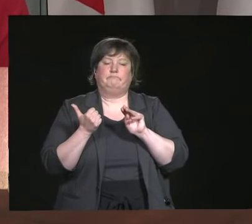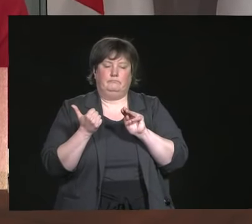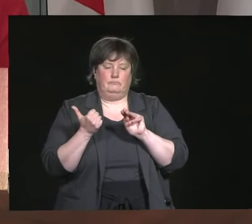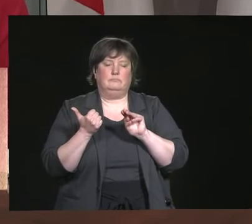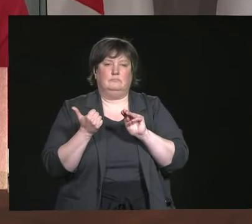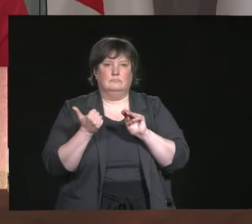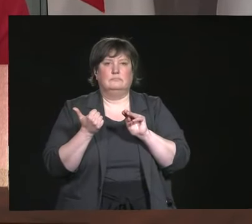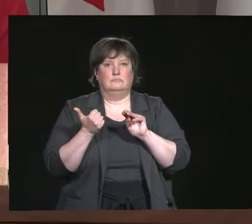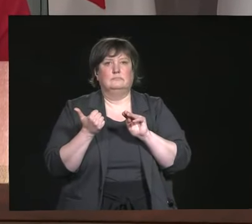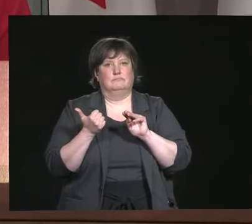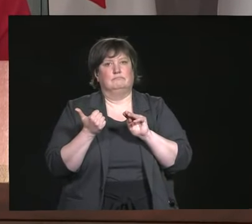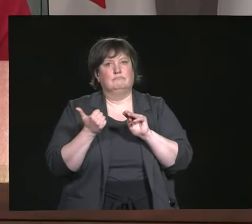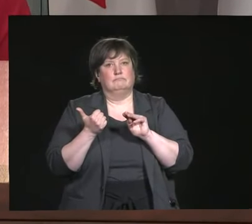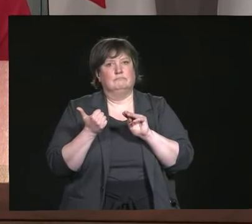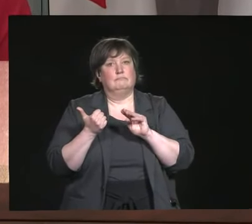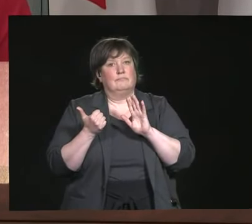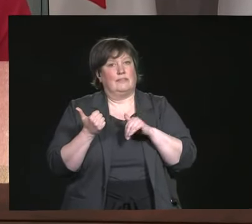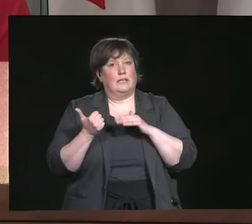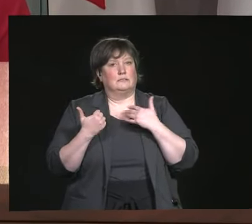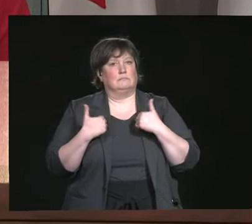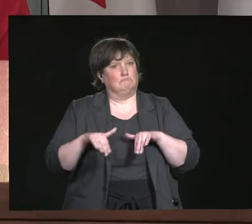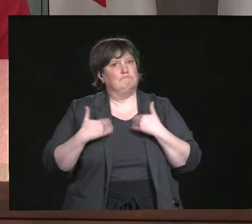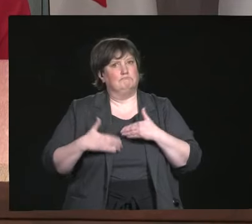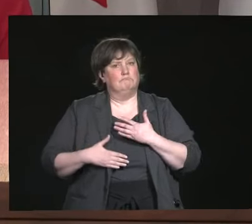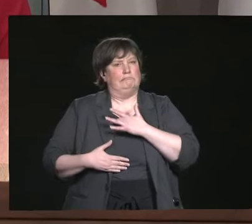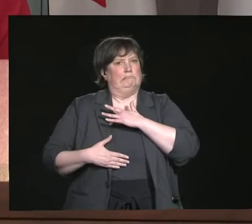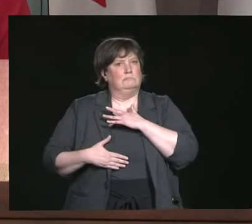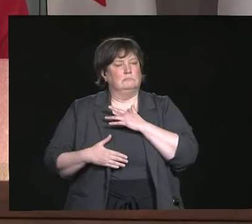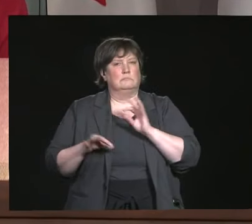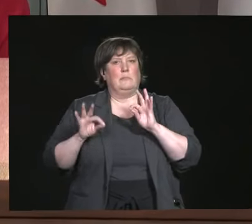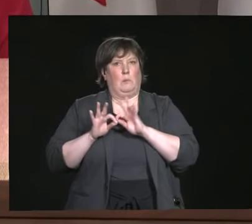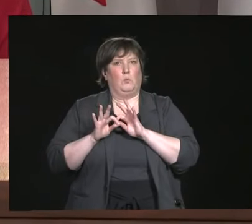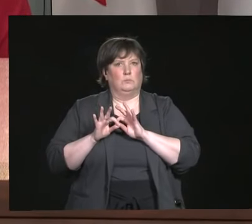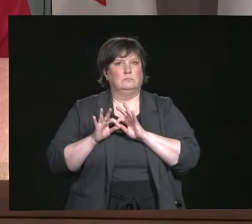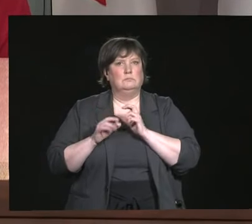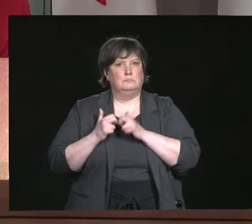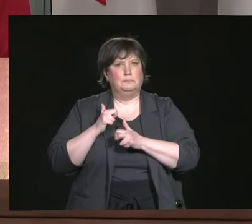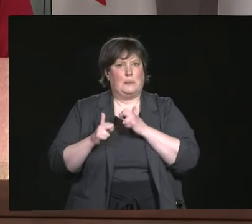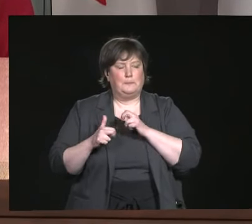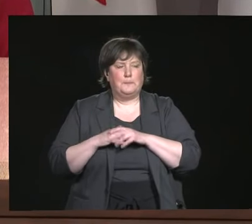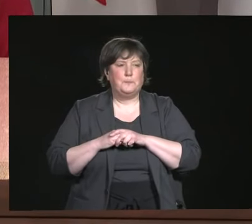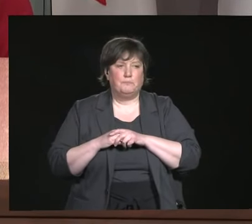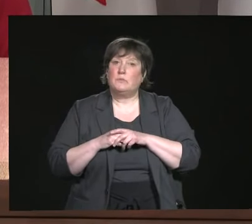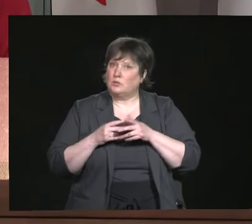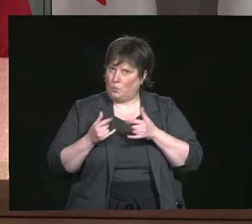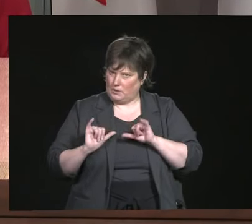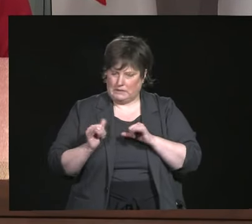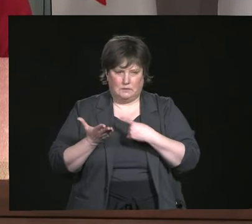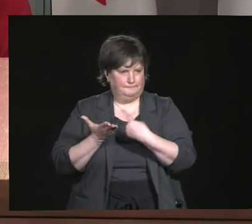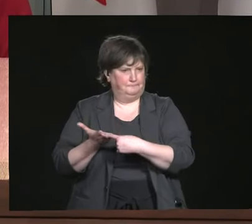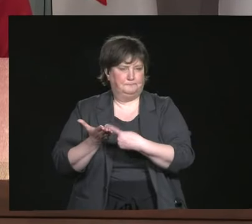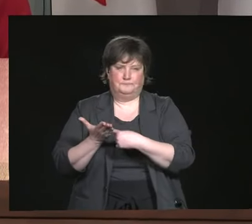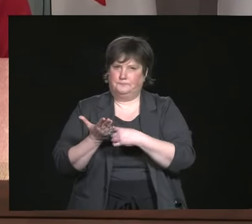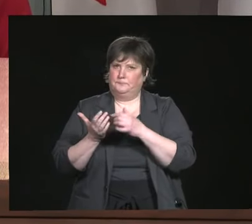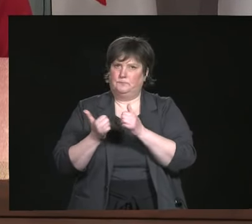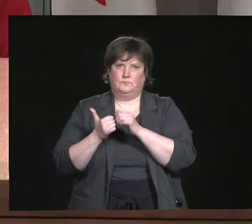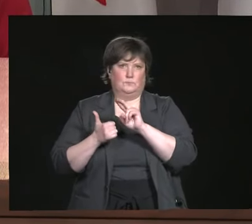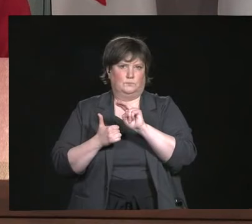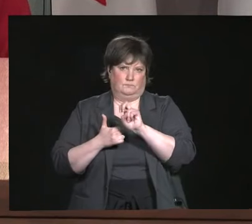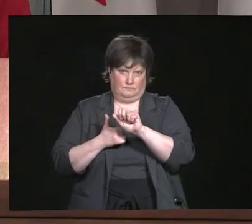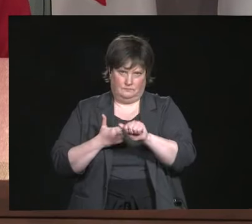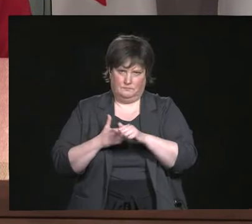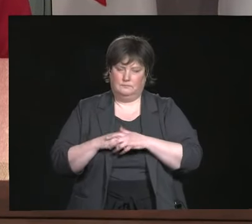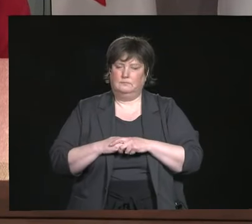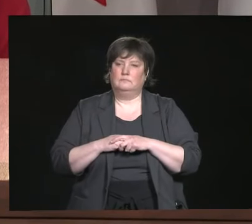Le travail continue. J'étais en contact avec le ministre Blair hier soir et ce